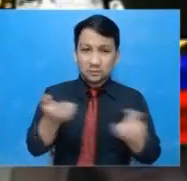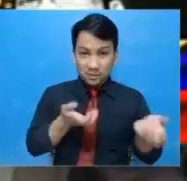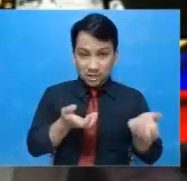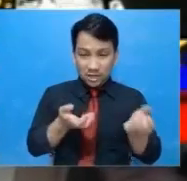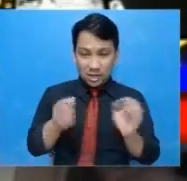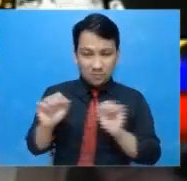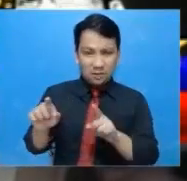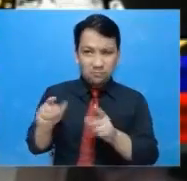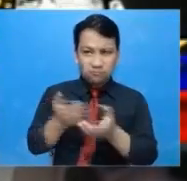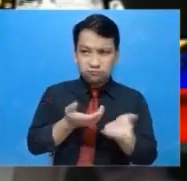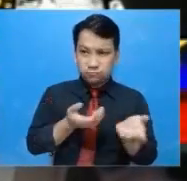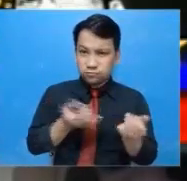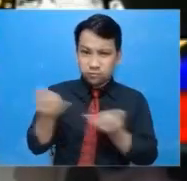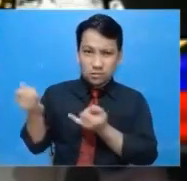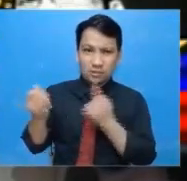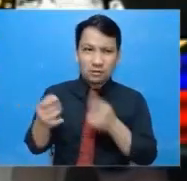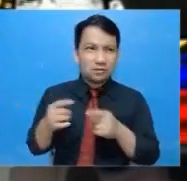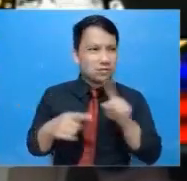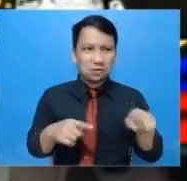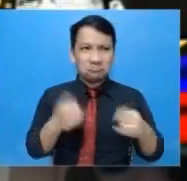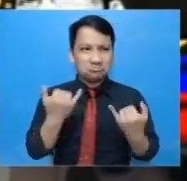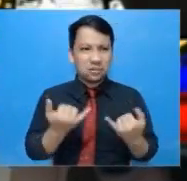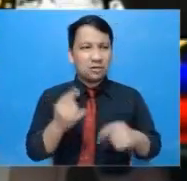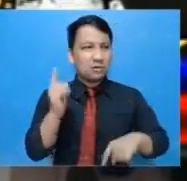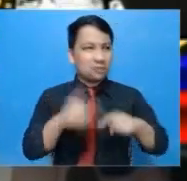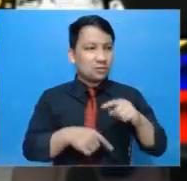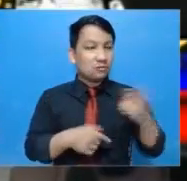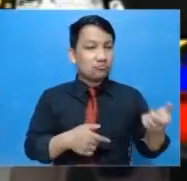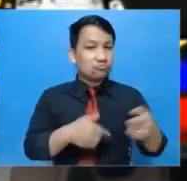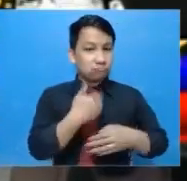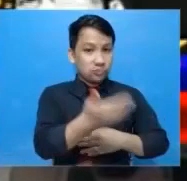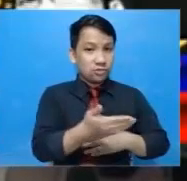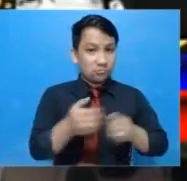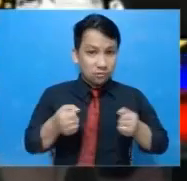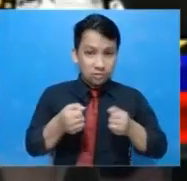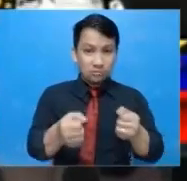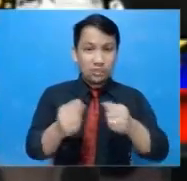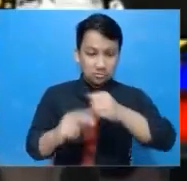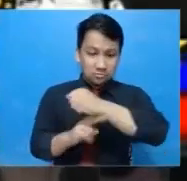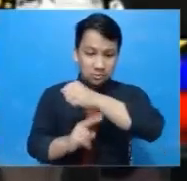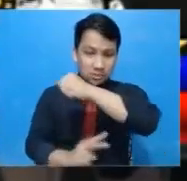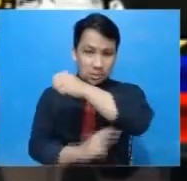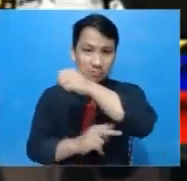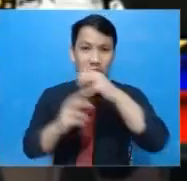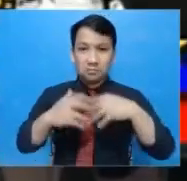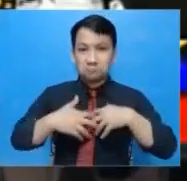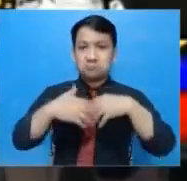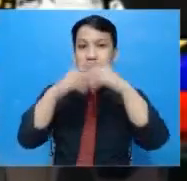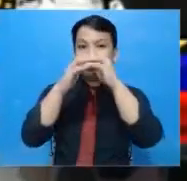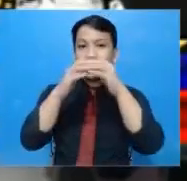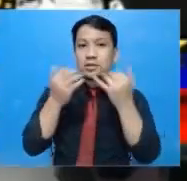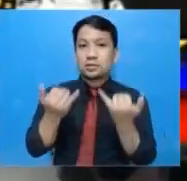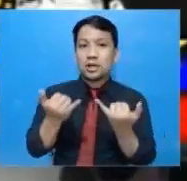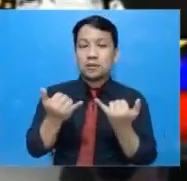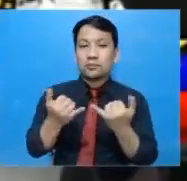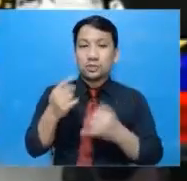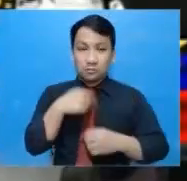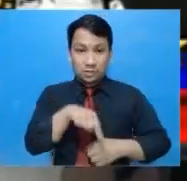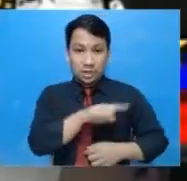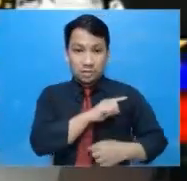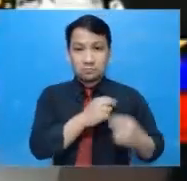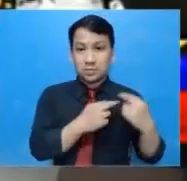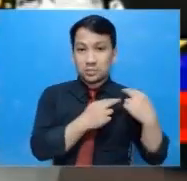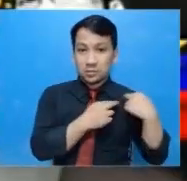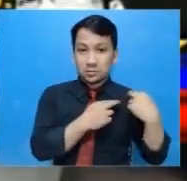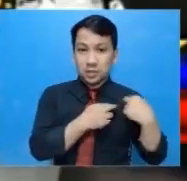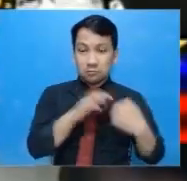na pwede ang pwede na. Pagdating sa mga kalye, tulay at gusali, dahil magiging responsibilidad ng